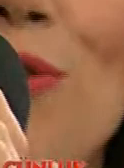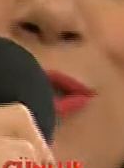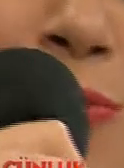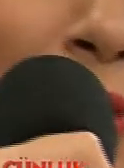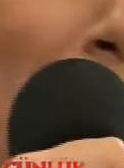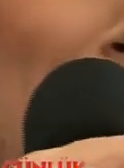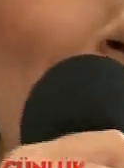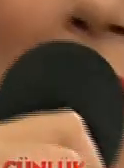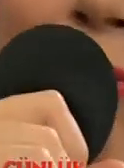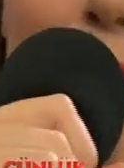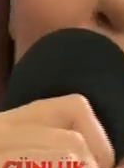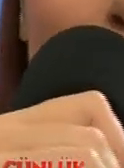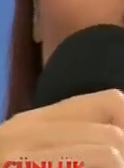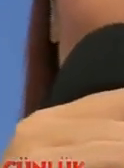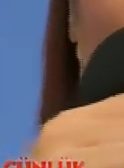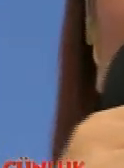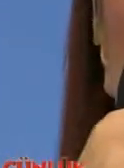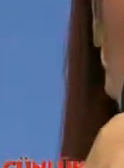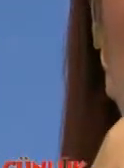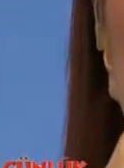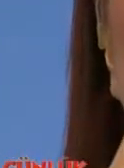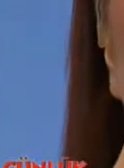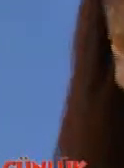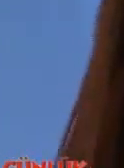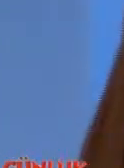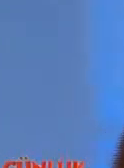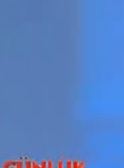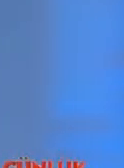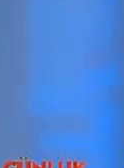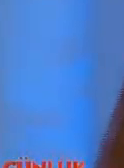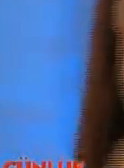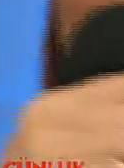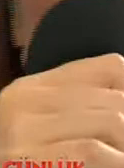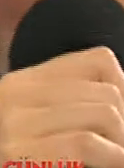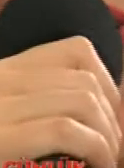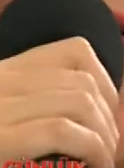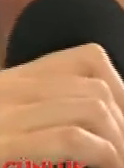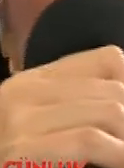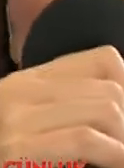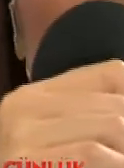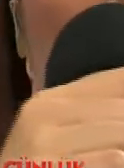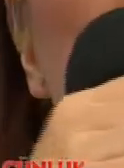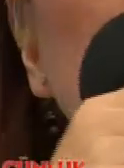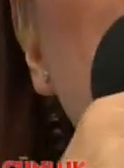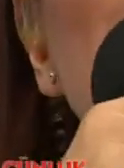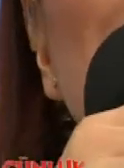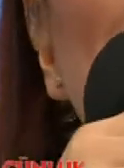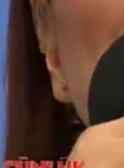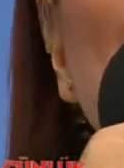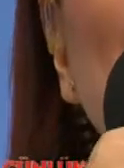Ellerin yüzümde susmuş dudakların, İsyanlarda gönlüm